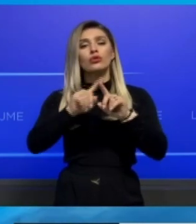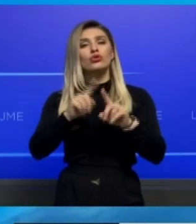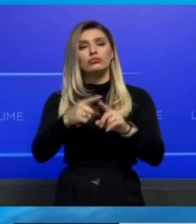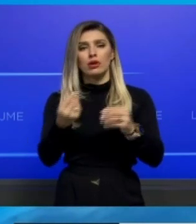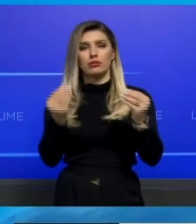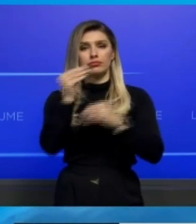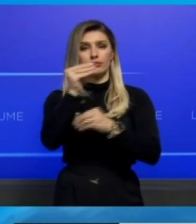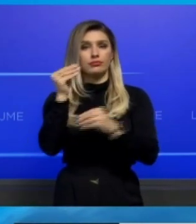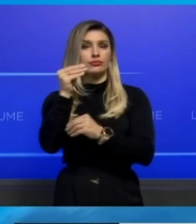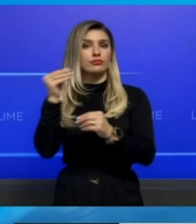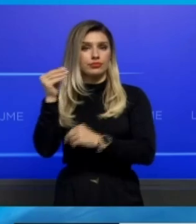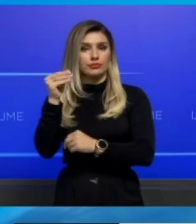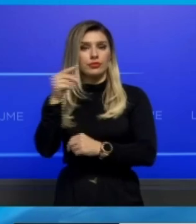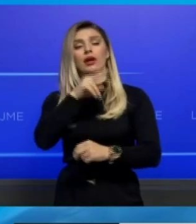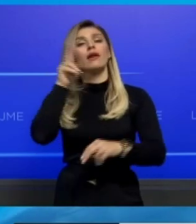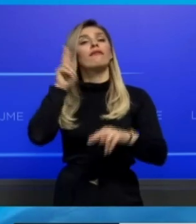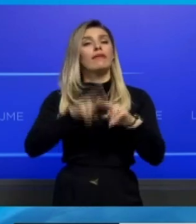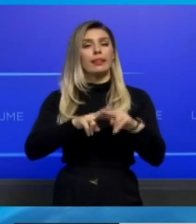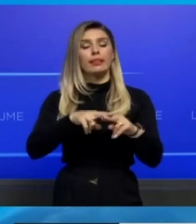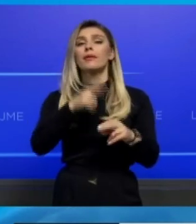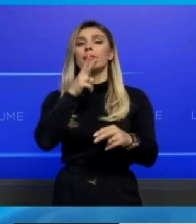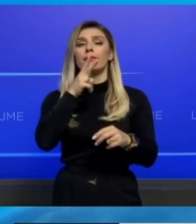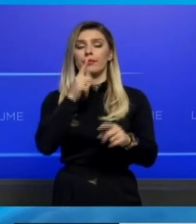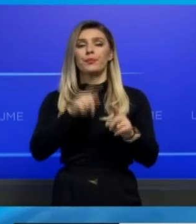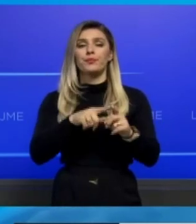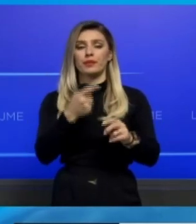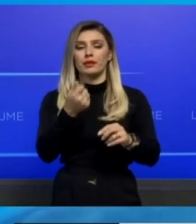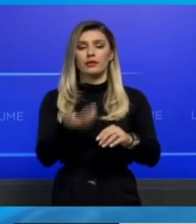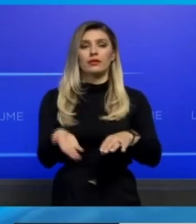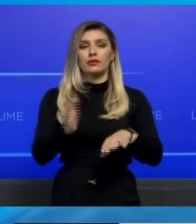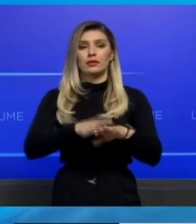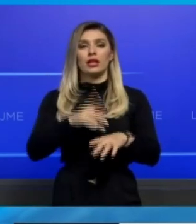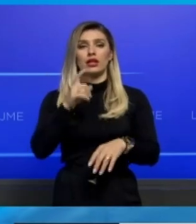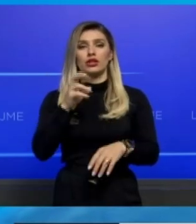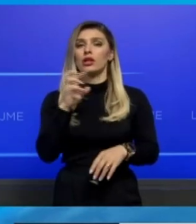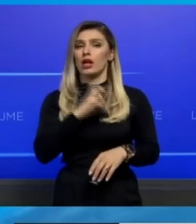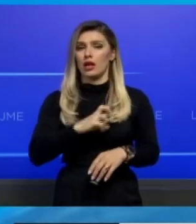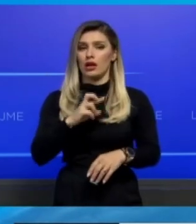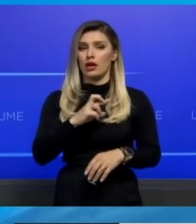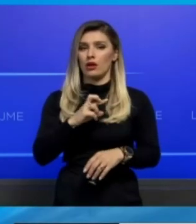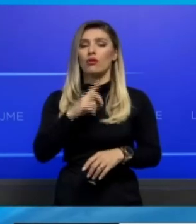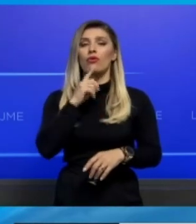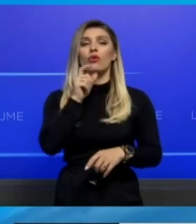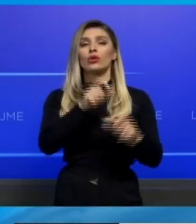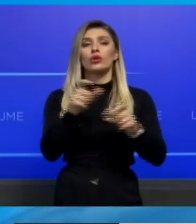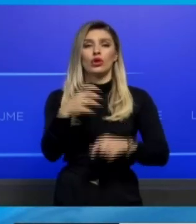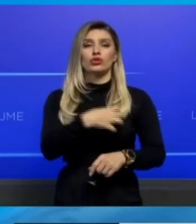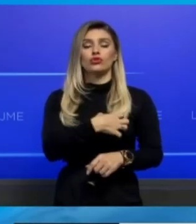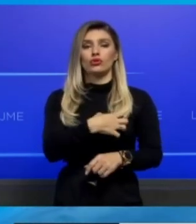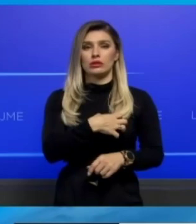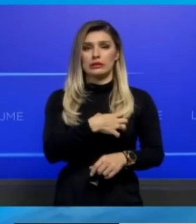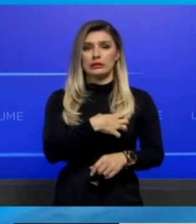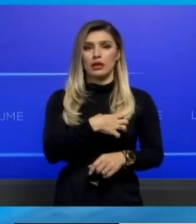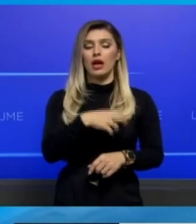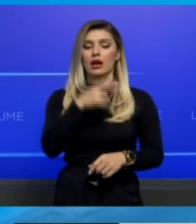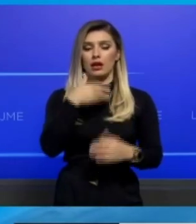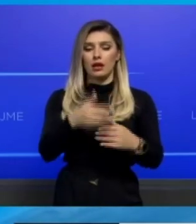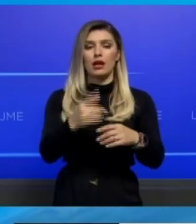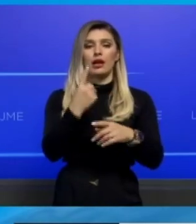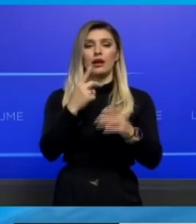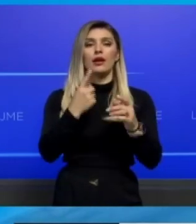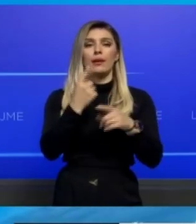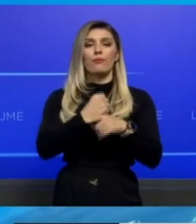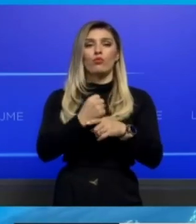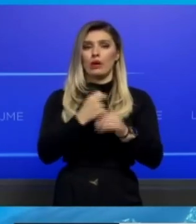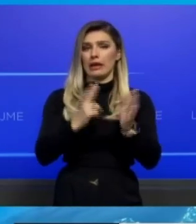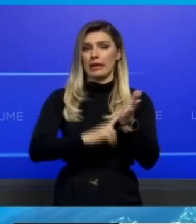kitazi me këtë, ekzekutivi ka miratuar aprovimin e pagesës shtesë prej 100 eurosh për përfituesit e skemës pensionale për muaj nëntor.